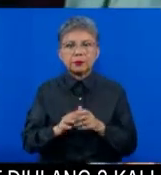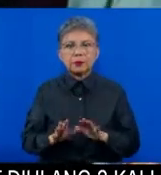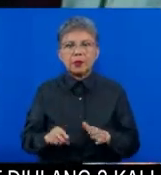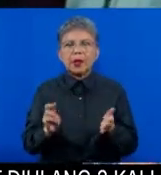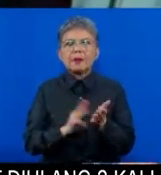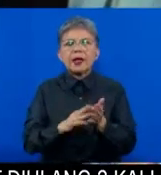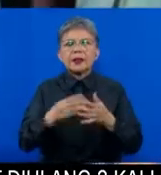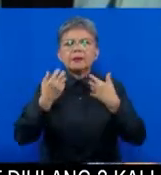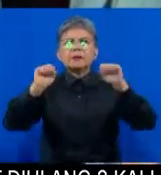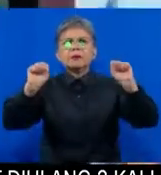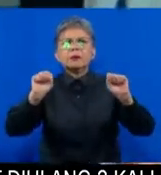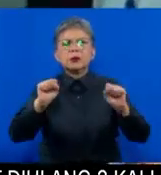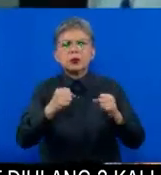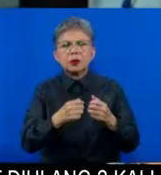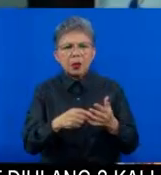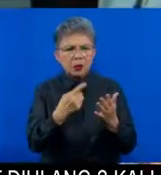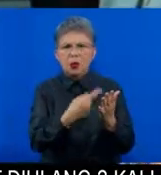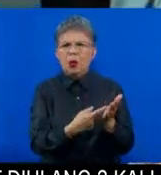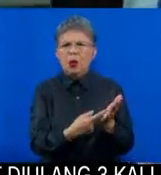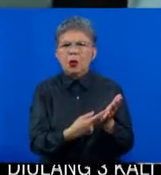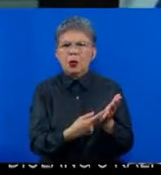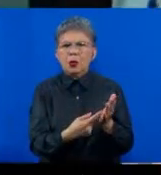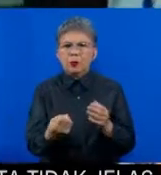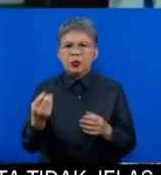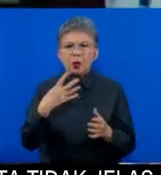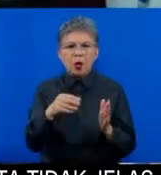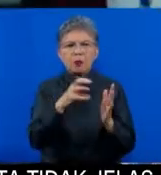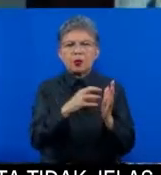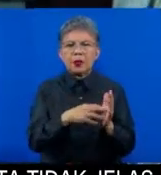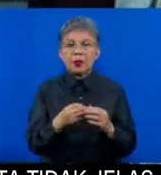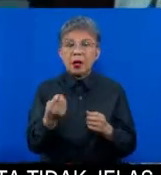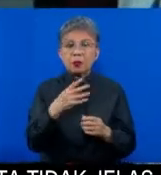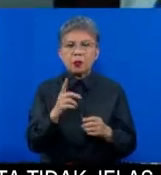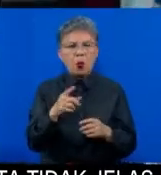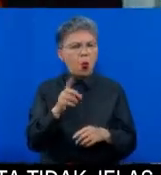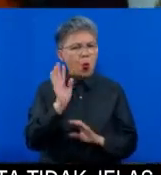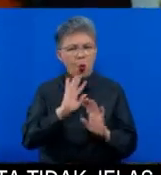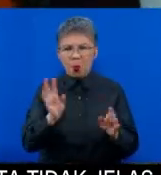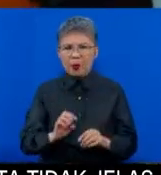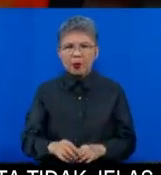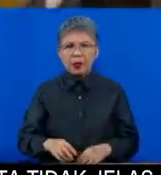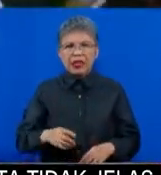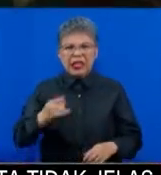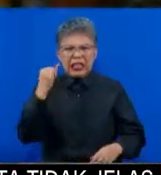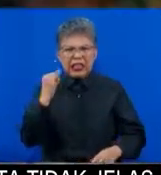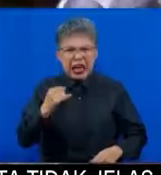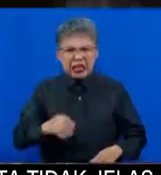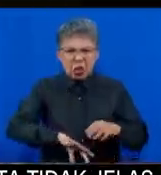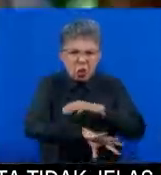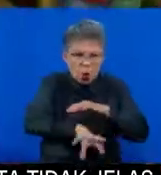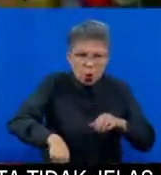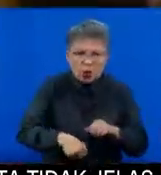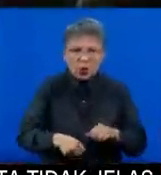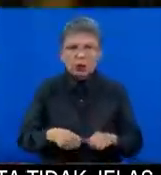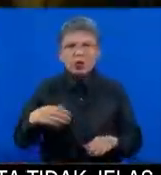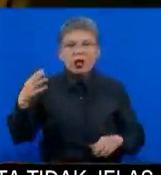Permasalahan bebas bersyarat memang tidak hanya bisa dijawab dengan peraturan yang dibuat. Mengingat pelaku kejahatan korupsi ialah mereka yang semula